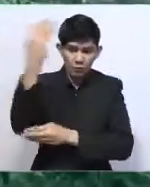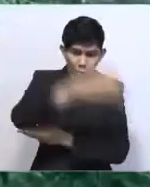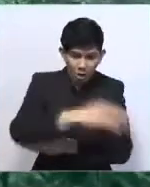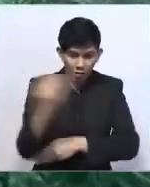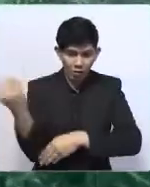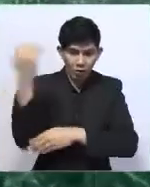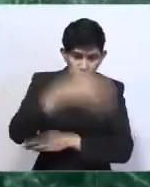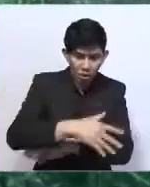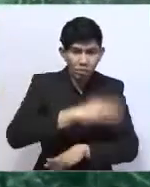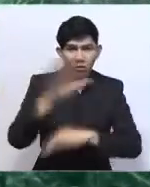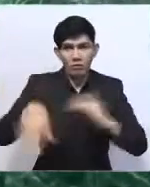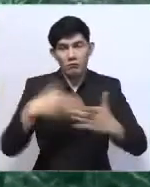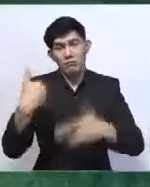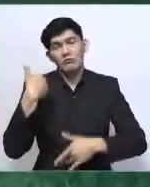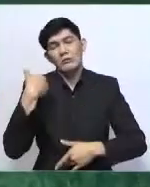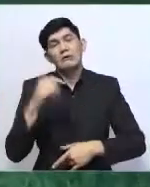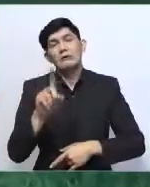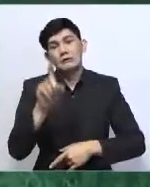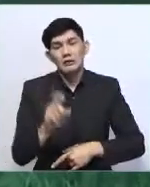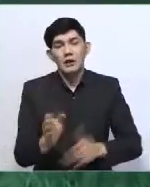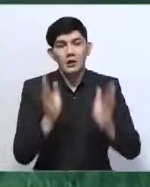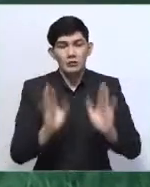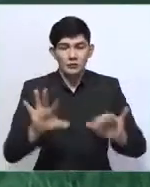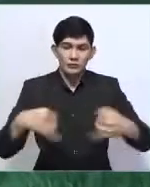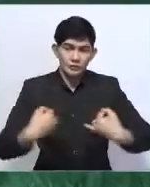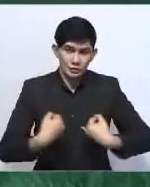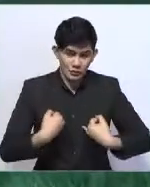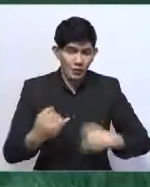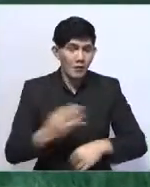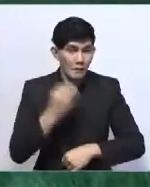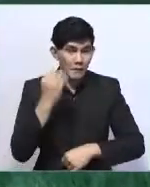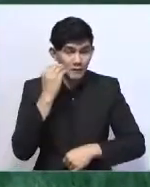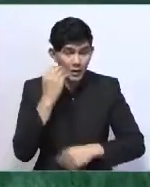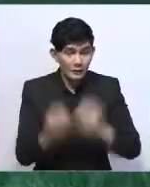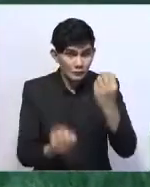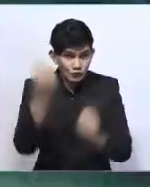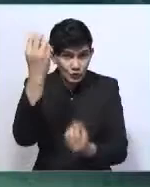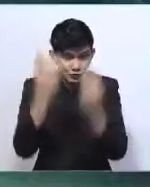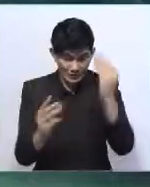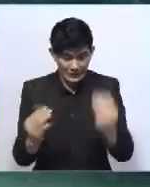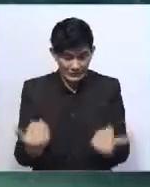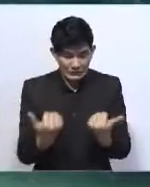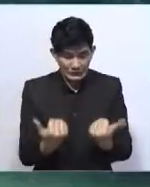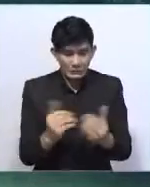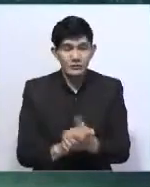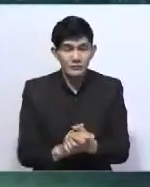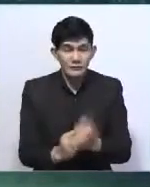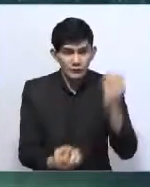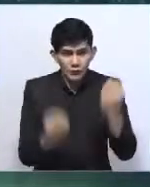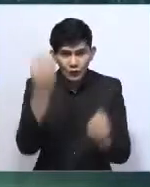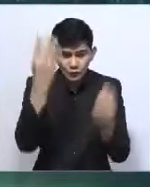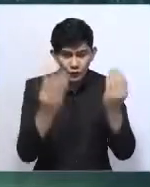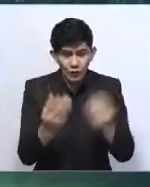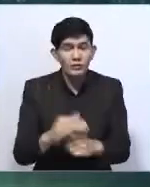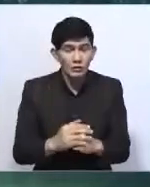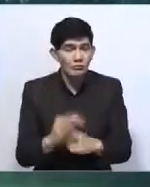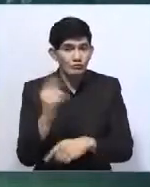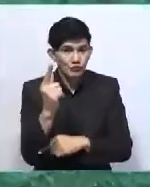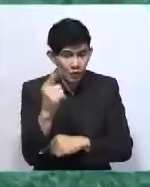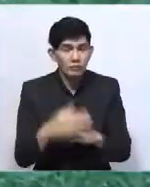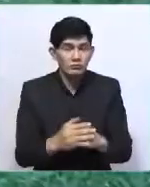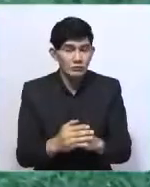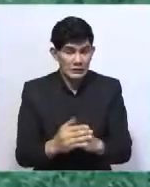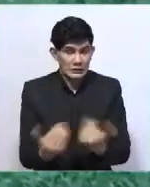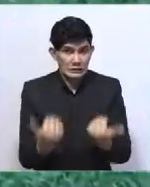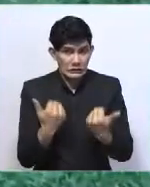เสียหายทั้งหมดนายประวิตรประสบศิลป์ชาวสวนหมู่ที่1ตำบลเขาวัวก็เล่าว่ามีต้นทุเรียนพันหมอนทองและพันชะ